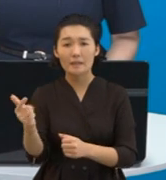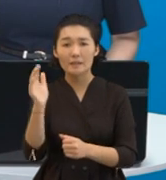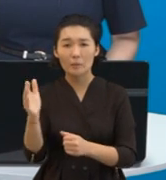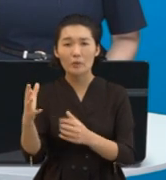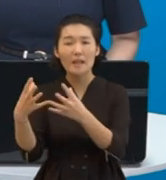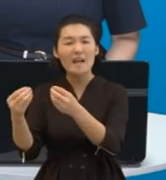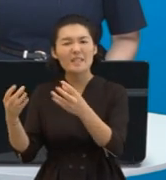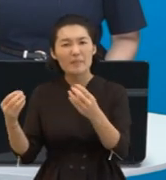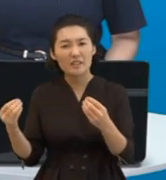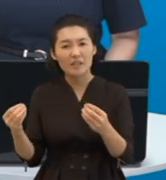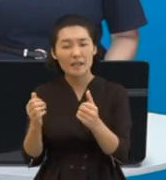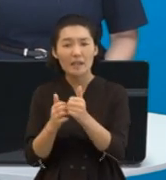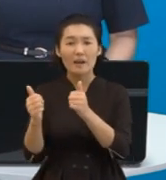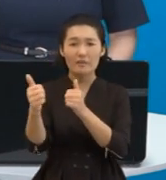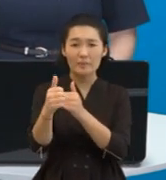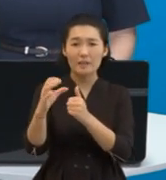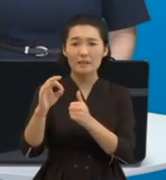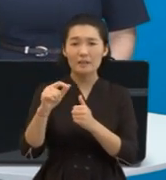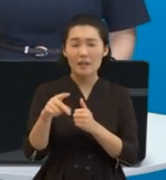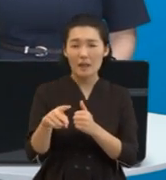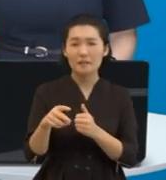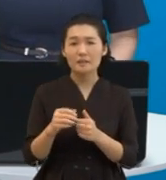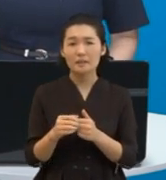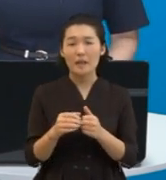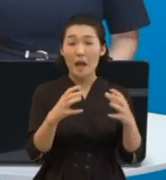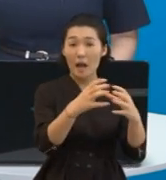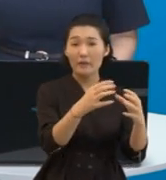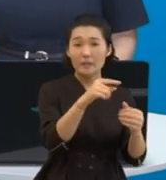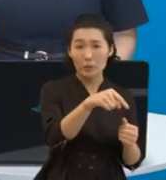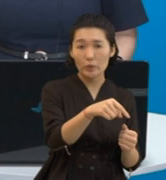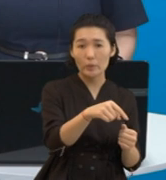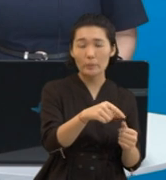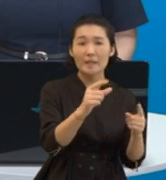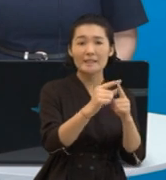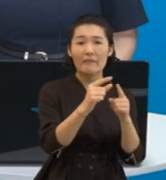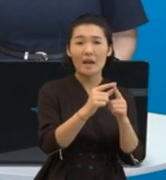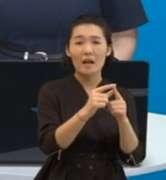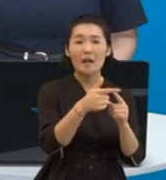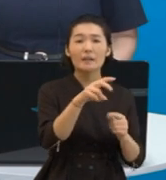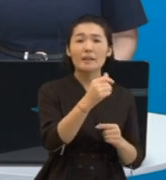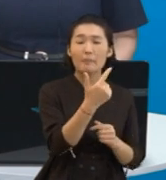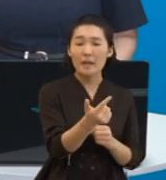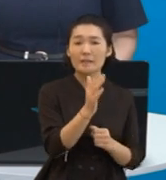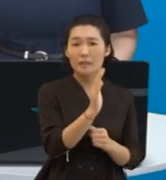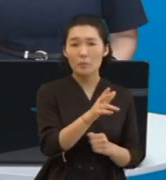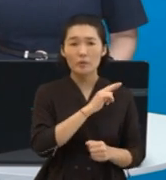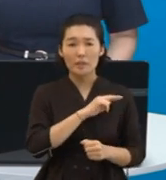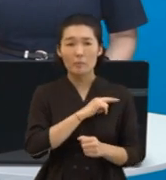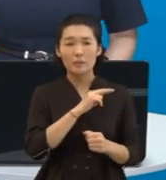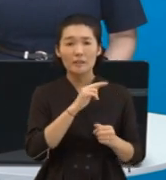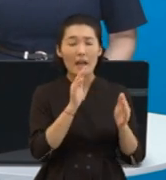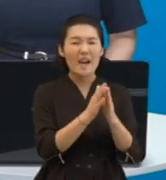смягчать впереди стоящей согласны а во вторую группу слова где ь будет работать